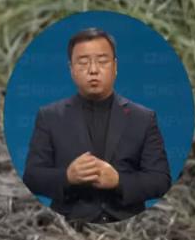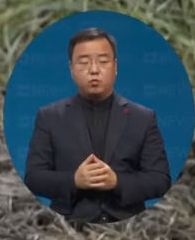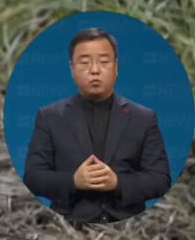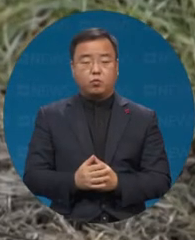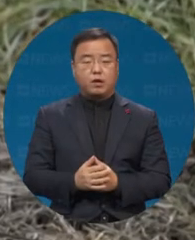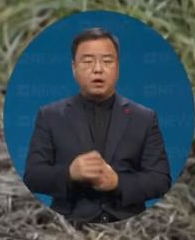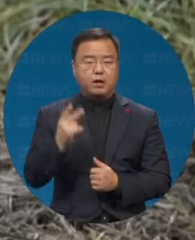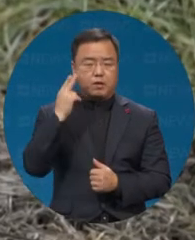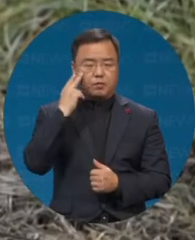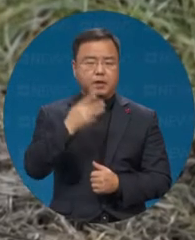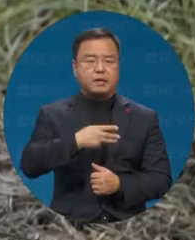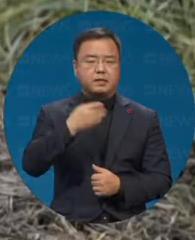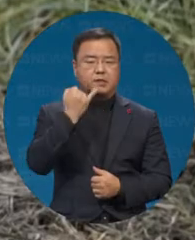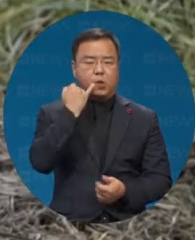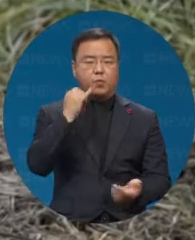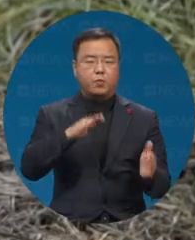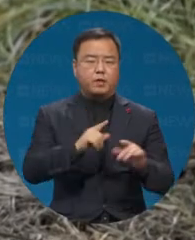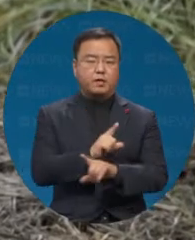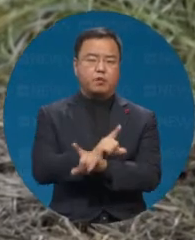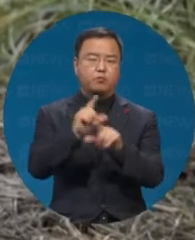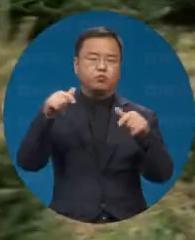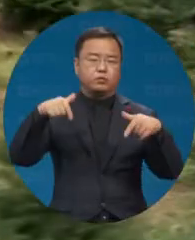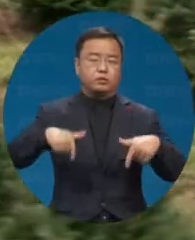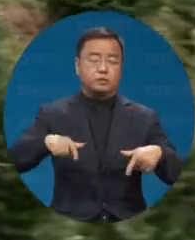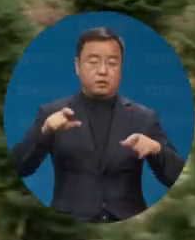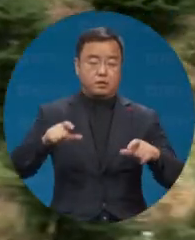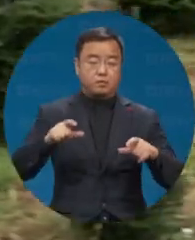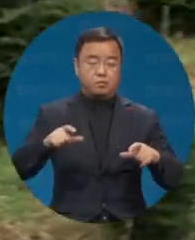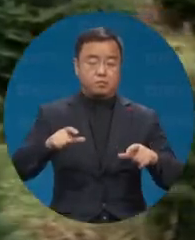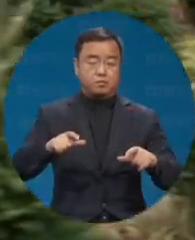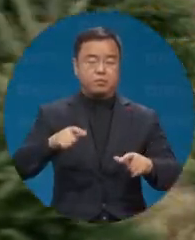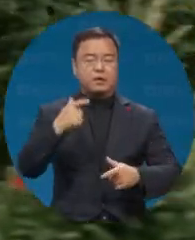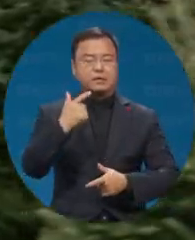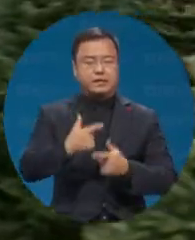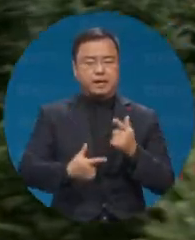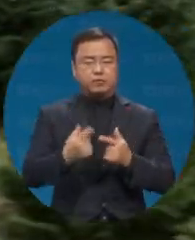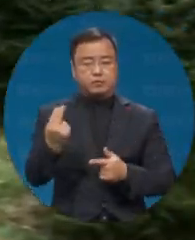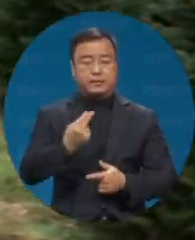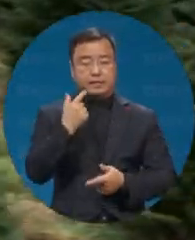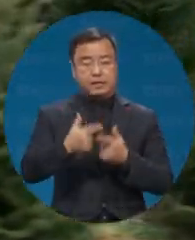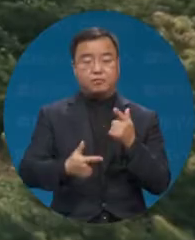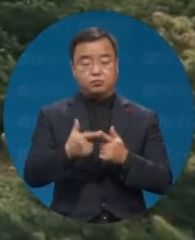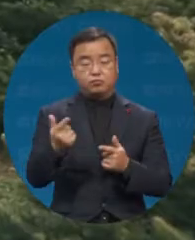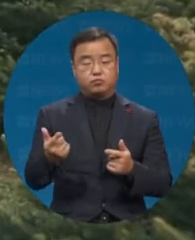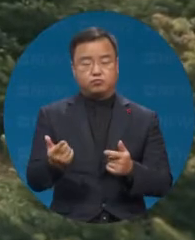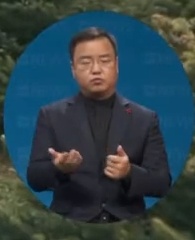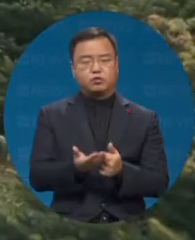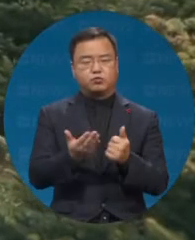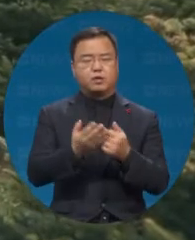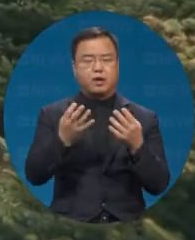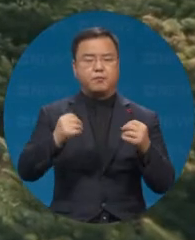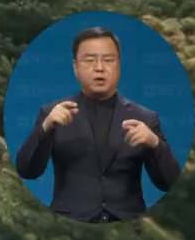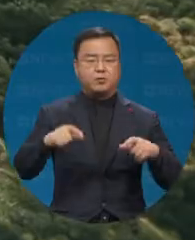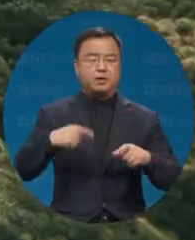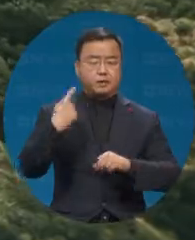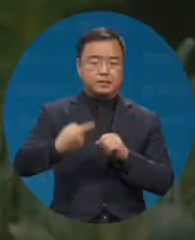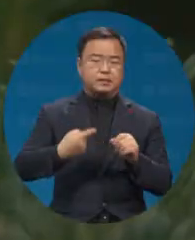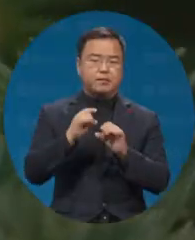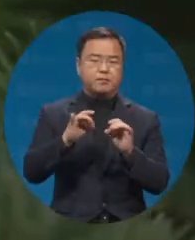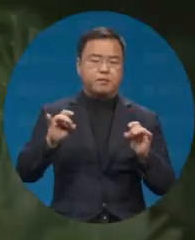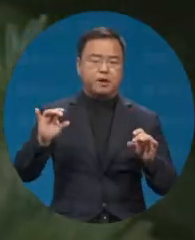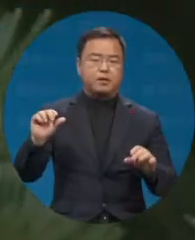미국에서 태평양 북서부 지역은 생목 트리를 가장 많이 생산하는 지역으로 매년 500만 그루를